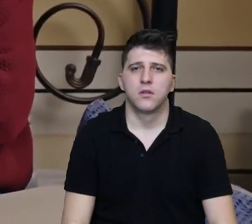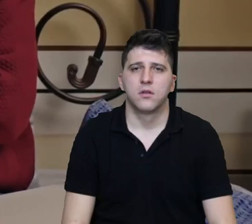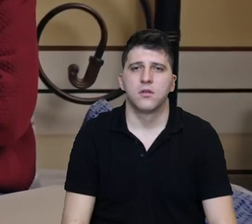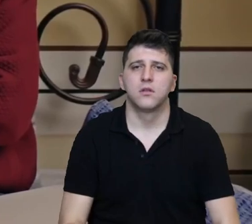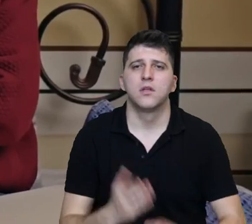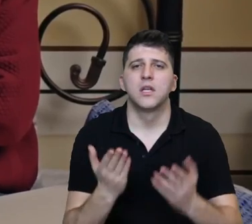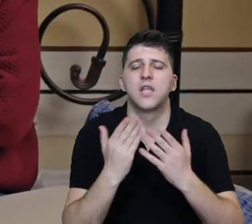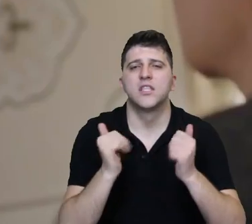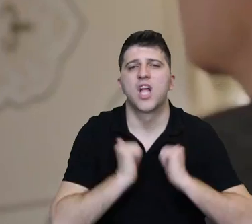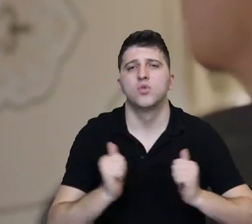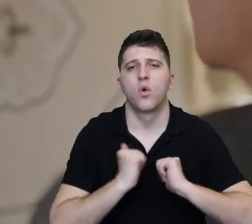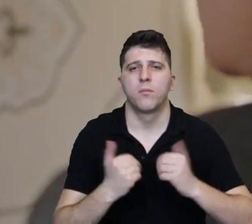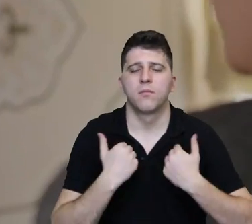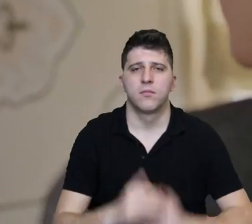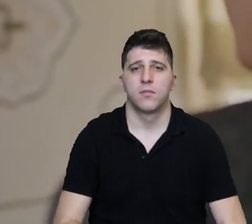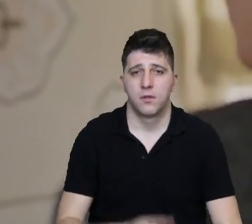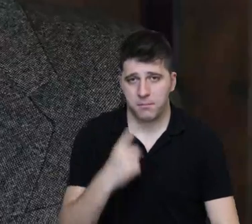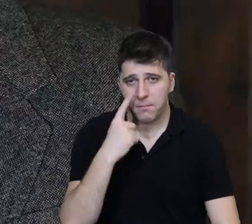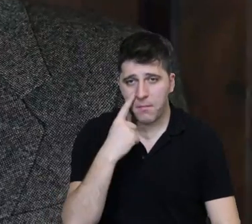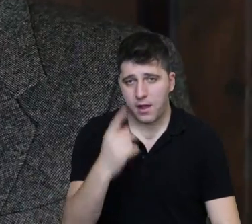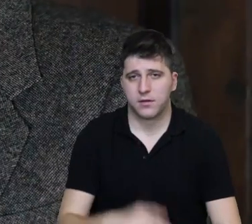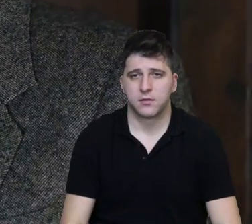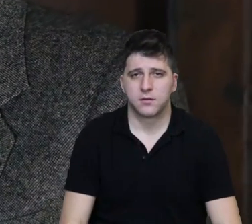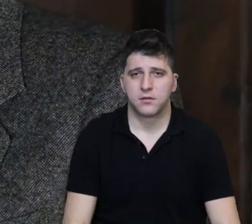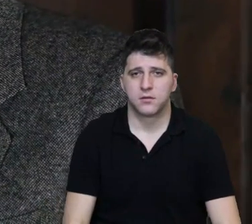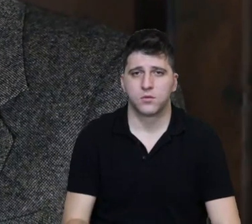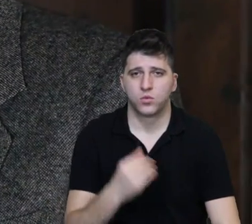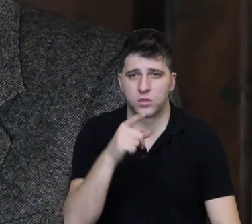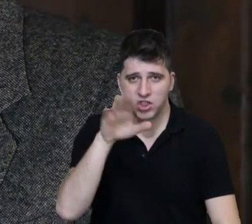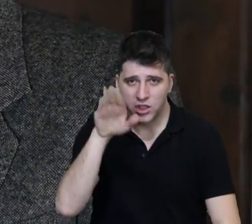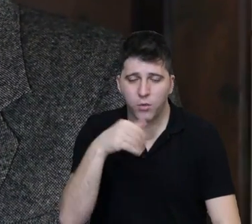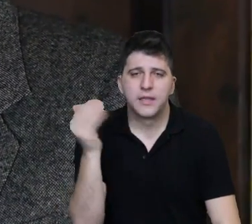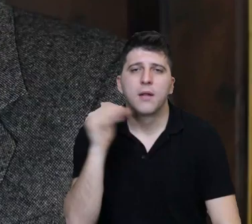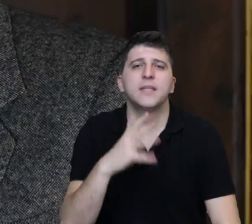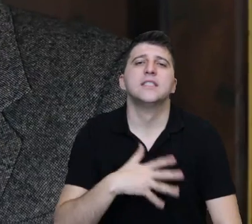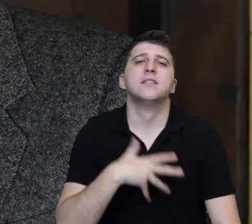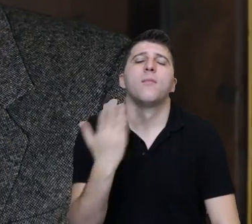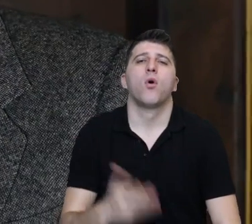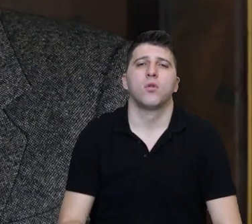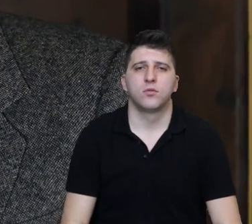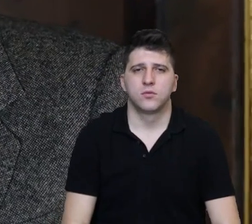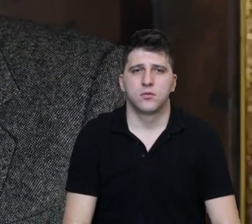Ders çalışıyorum. Bak gördün. Çocuğu çağırıyorum, gelmek istemiyor.